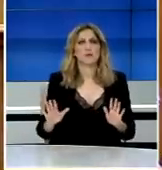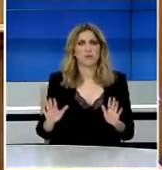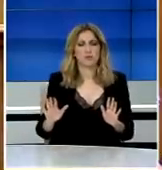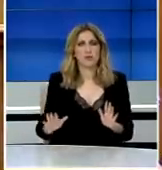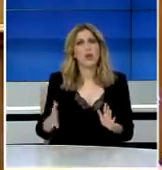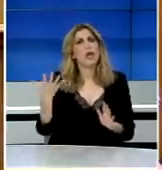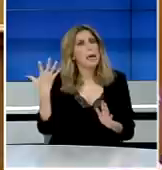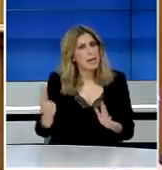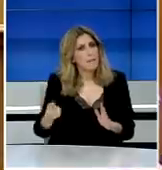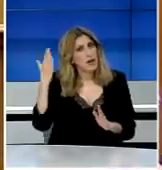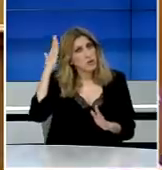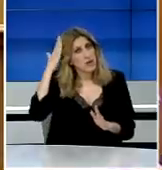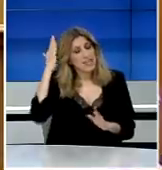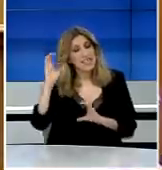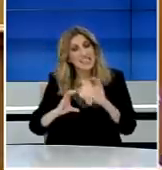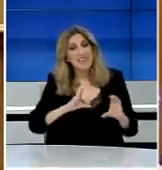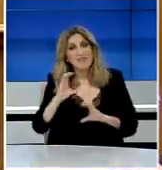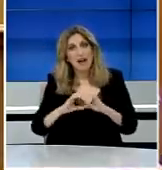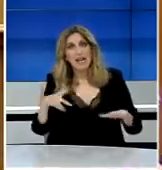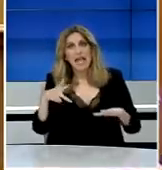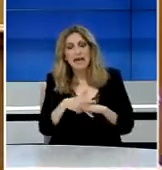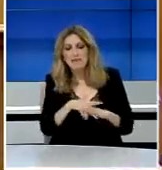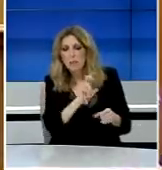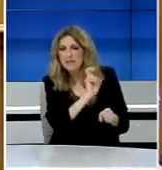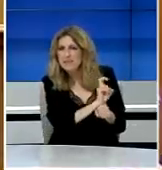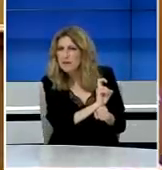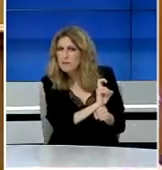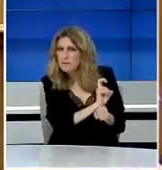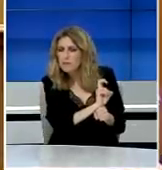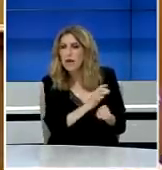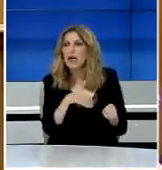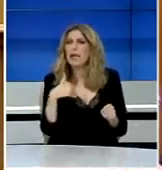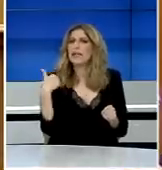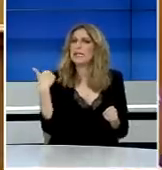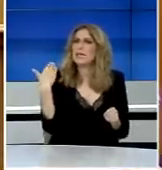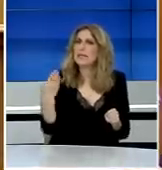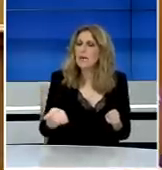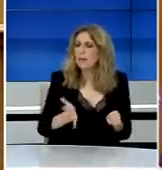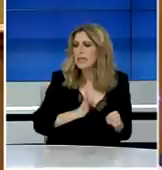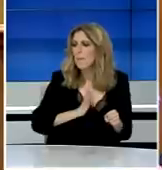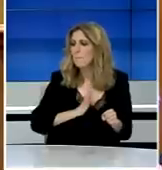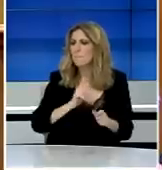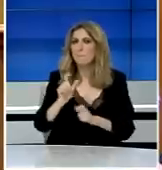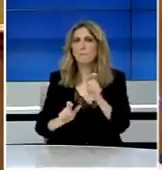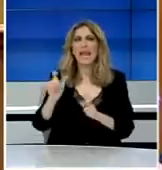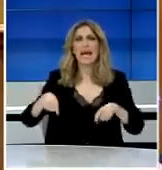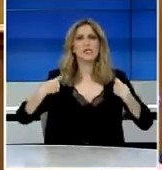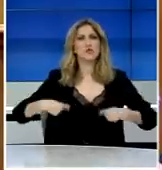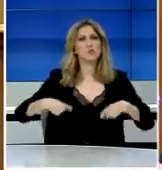που ενθυλακώνουν οι τράπεζες και τα διοχετεύουν στη συνέχεια στο λεγόμενο πελατειακό τους φιλέτο. Αυτή η